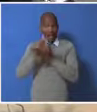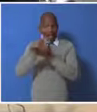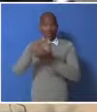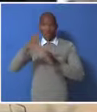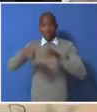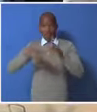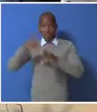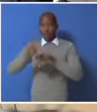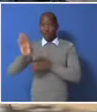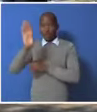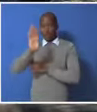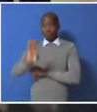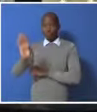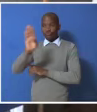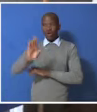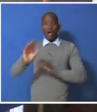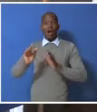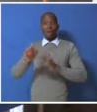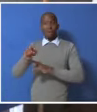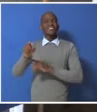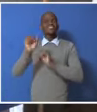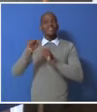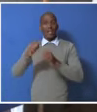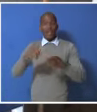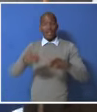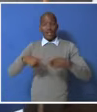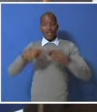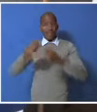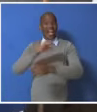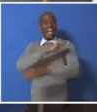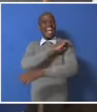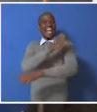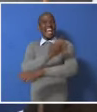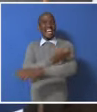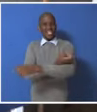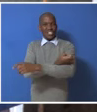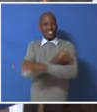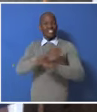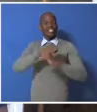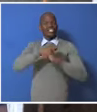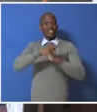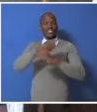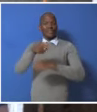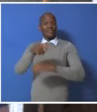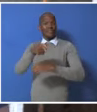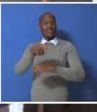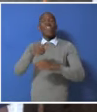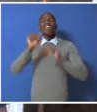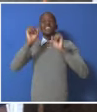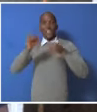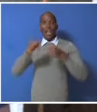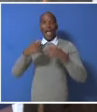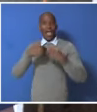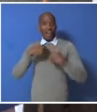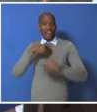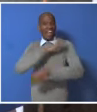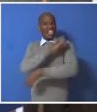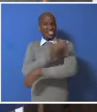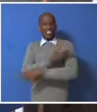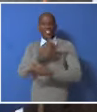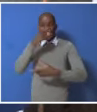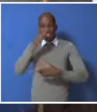go thusa Batswana go nna le what we call energy security gore ba kgone go accessa energy ko ba leng teng